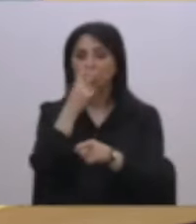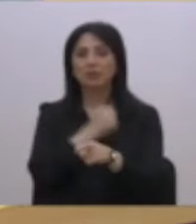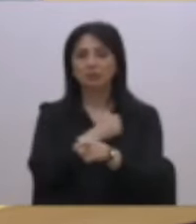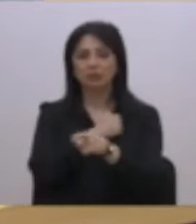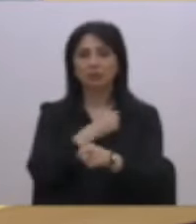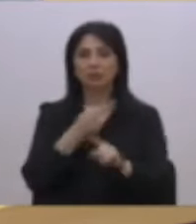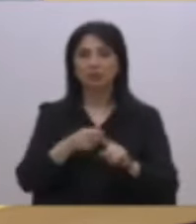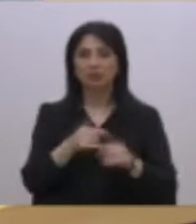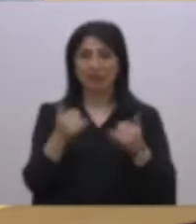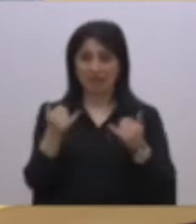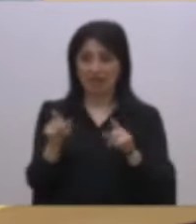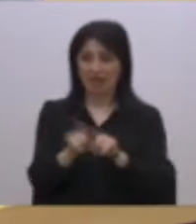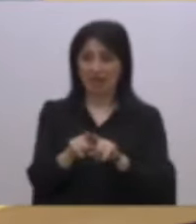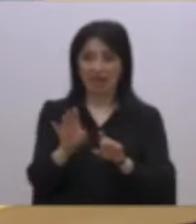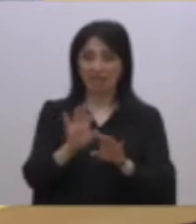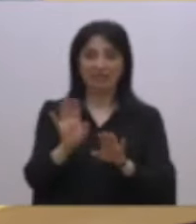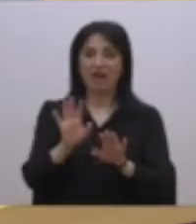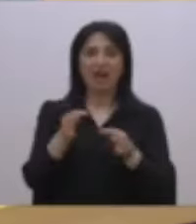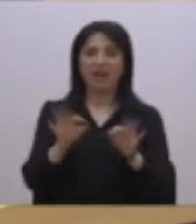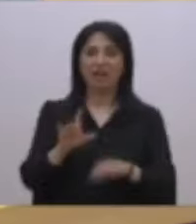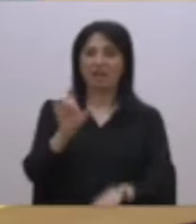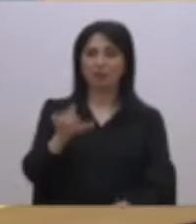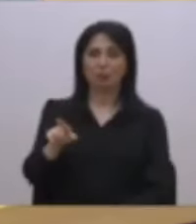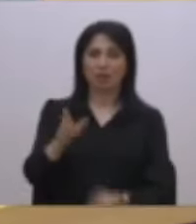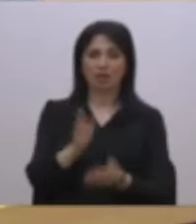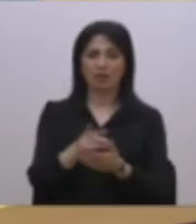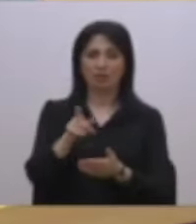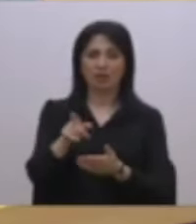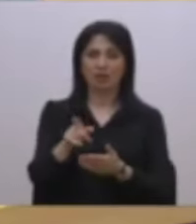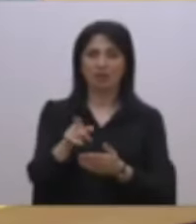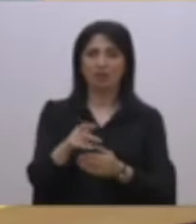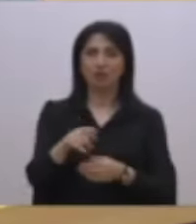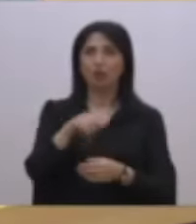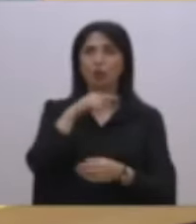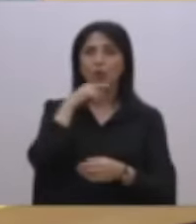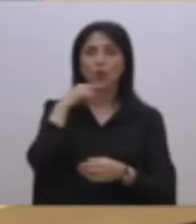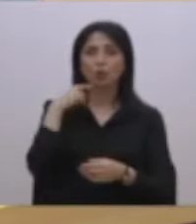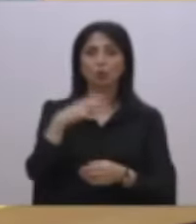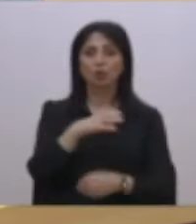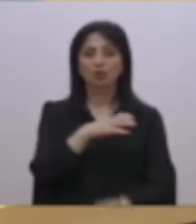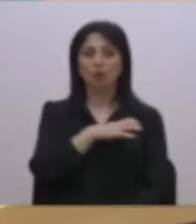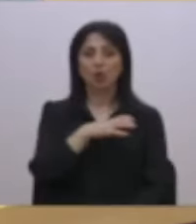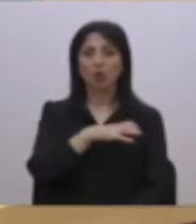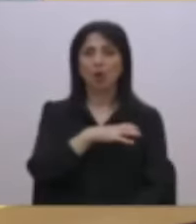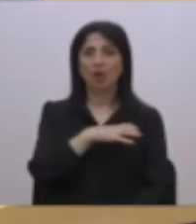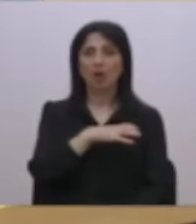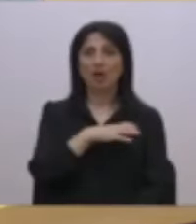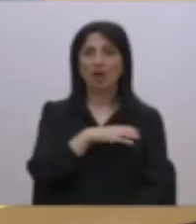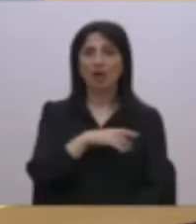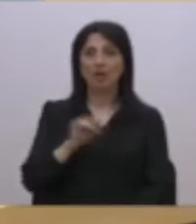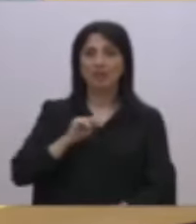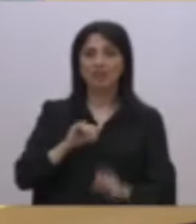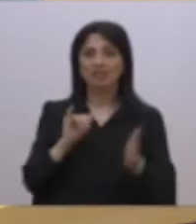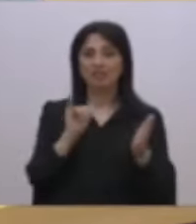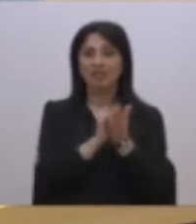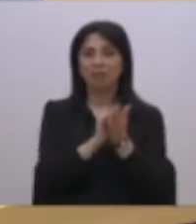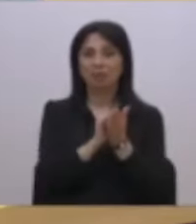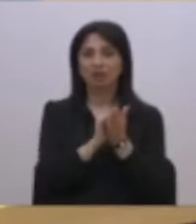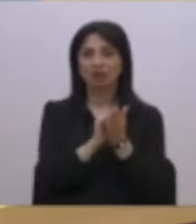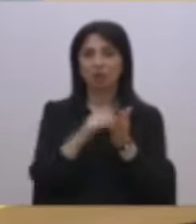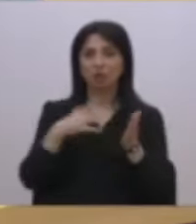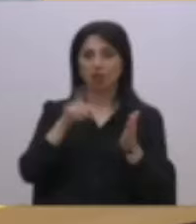თქვენ მეწოდებით, იმიტომ რომ ასეთი არათავისუფალი ადამიანები ხართ. რუსი ოლიგარქის სამსახურში